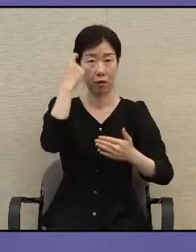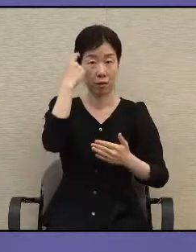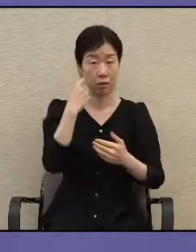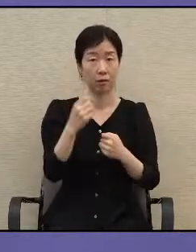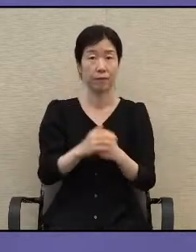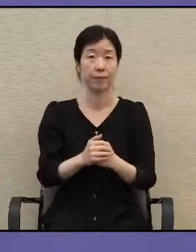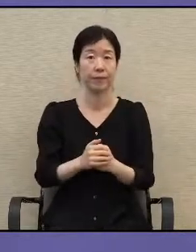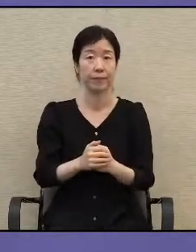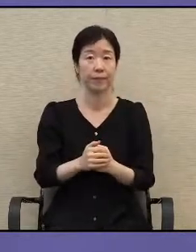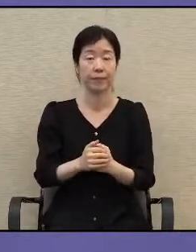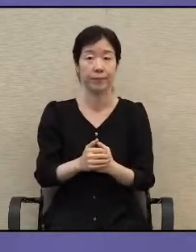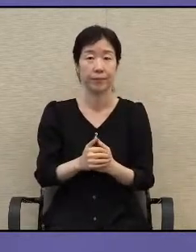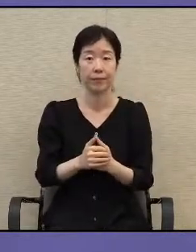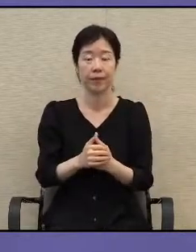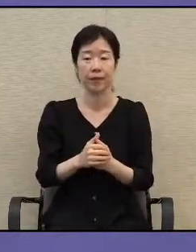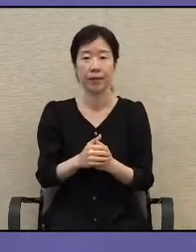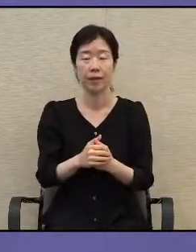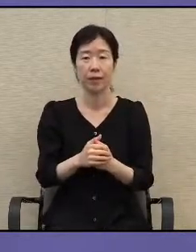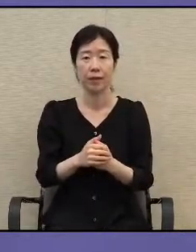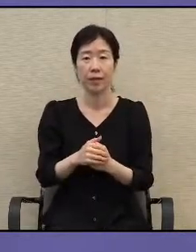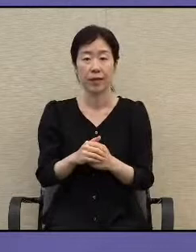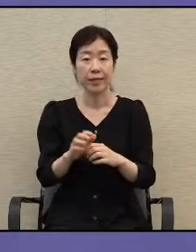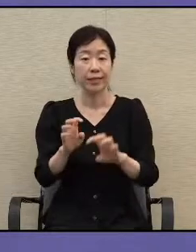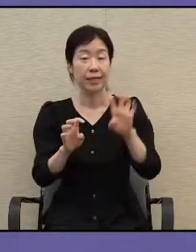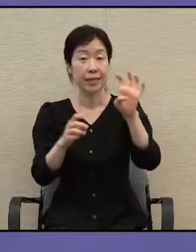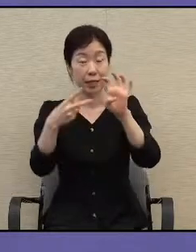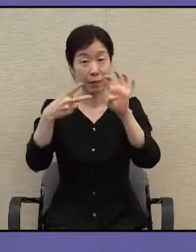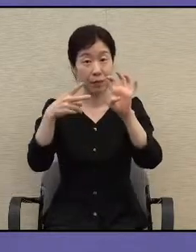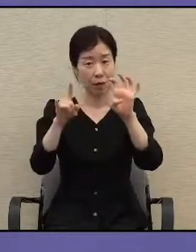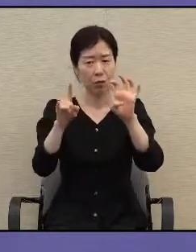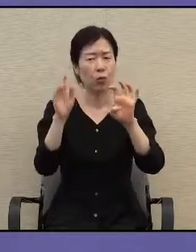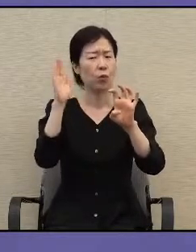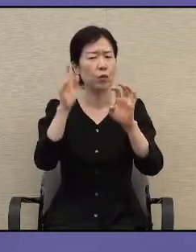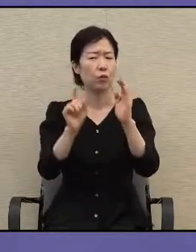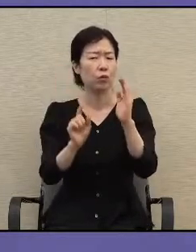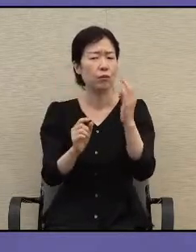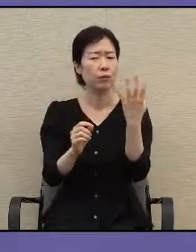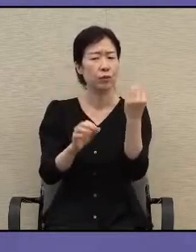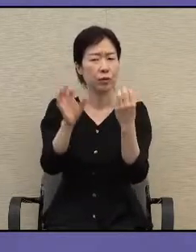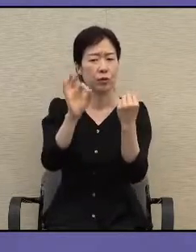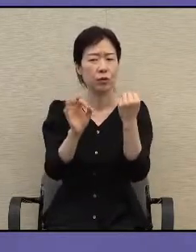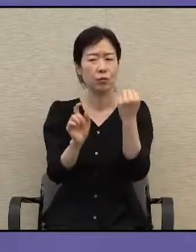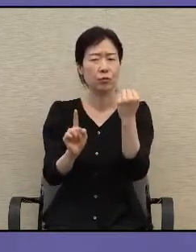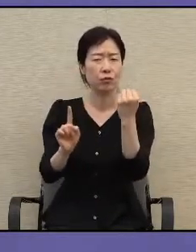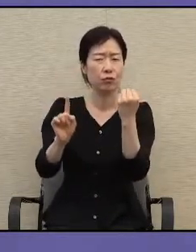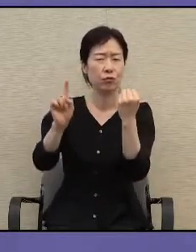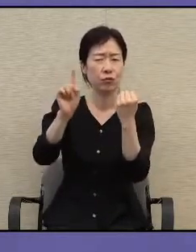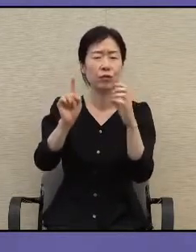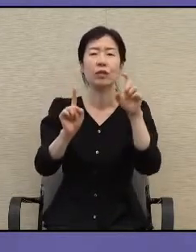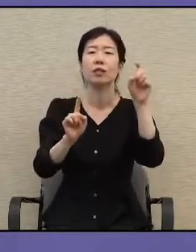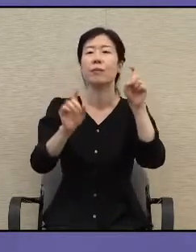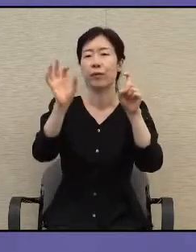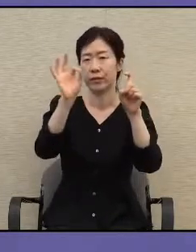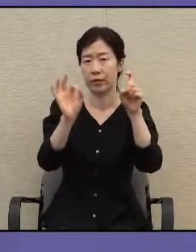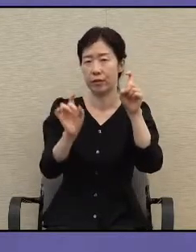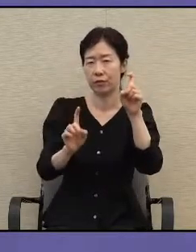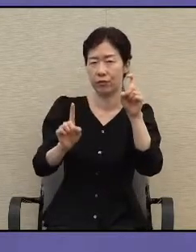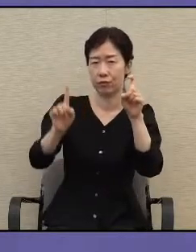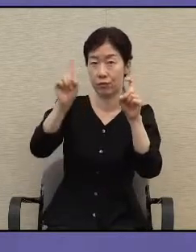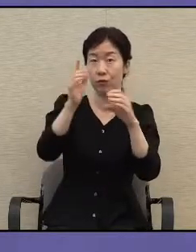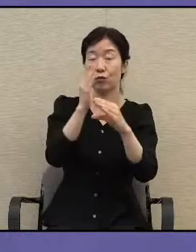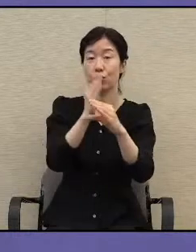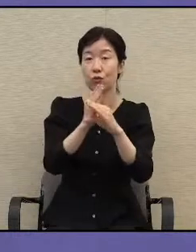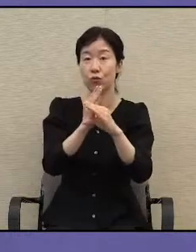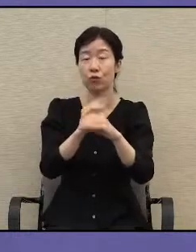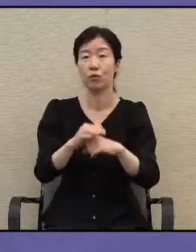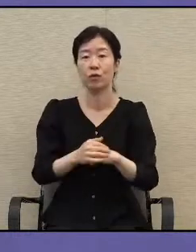30대에 비해서 낮은 양상이었는데 최근 들어서 좀 올라가고 있는 상황입니다. 50대, 60대는 불안 수준은 다른 연령대에